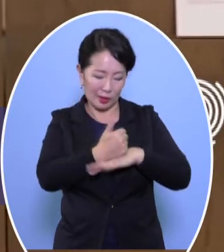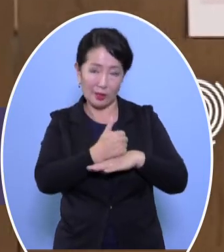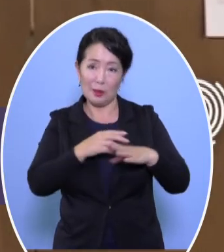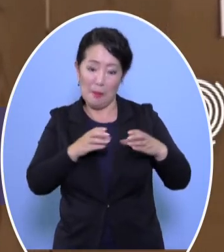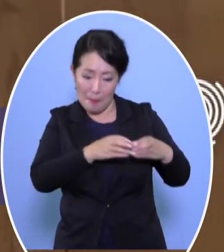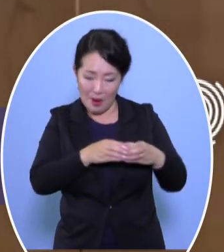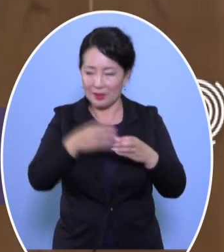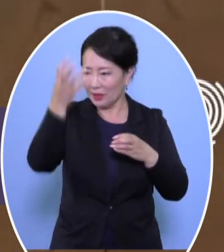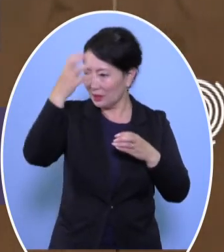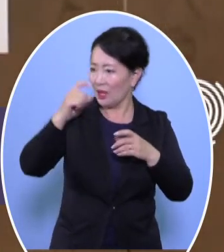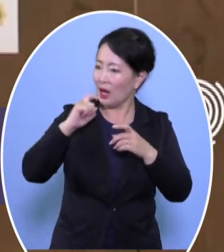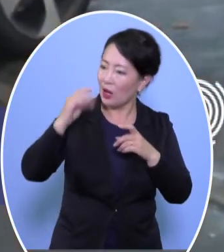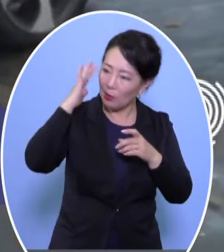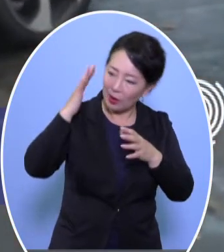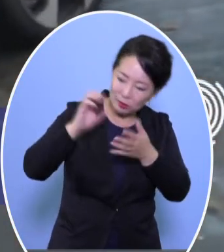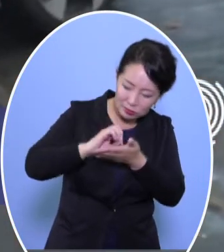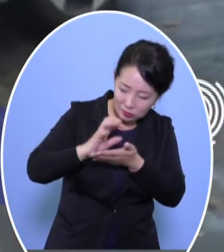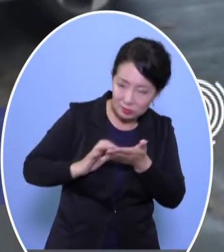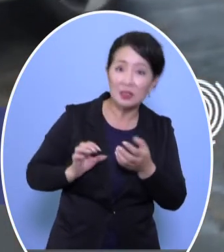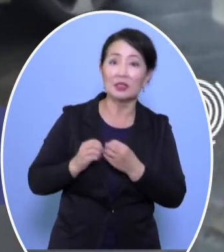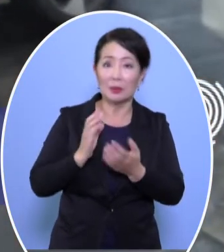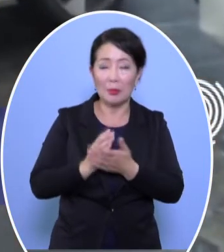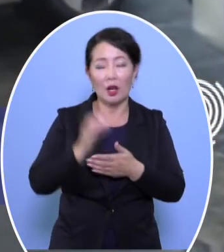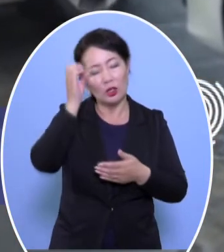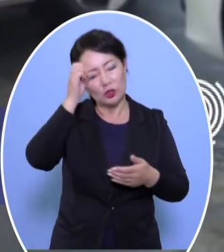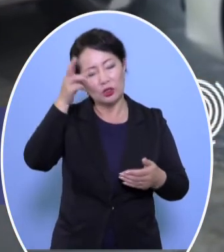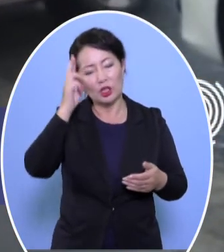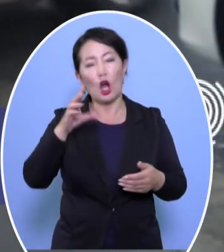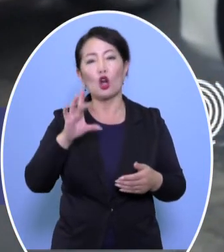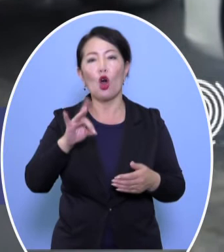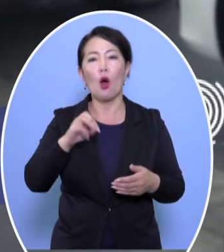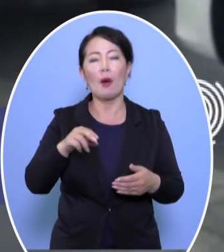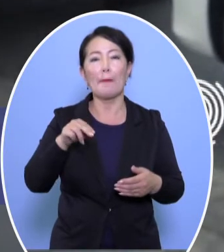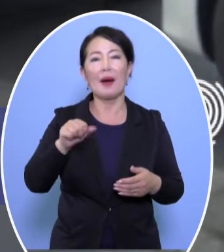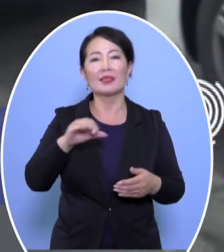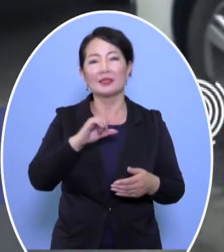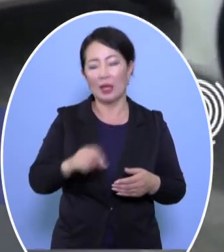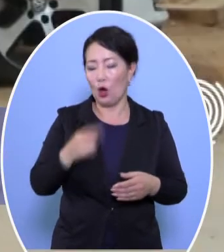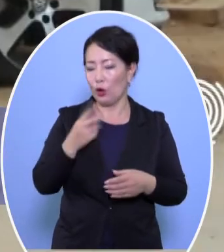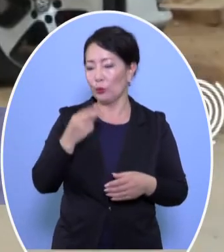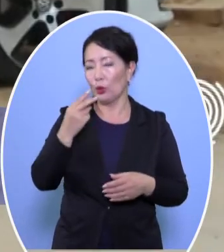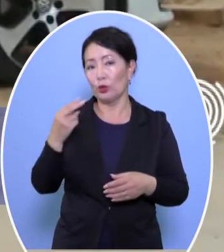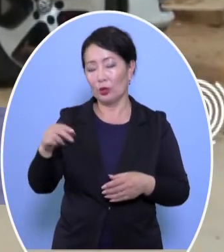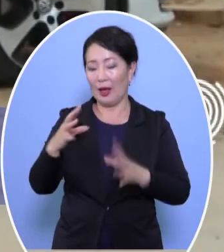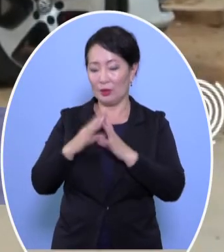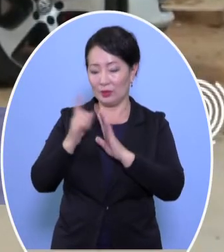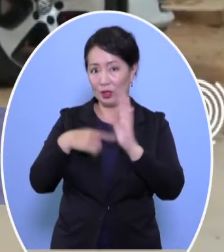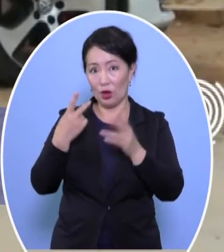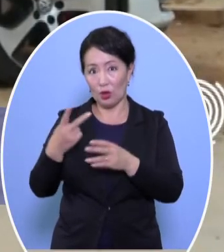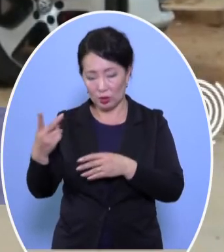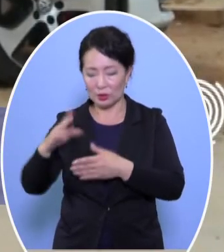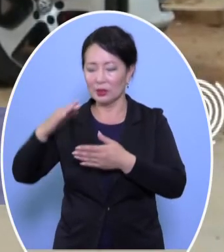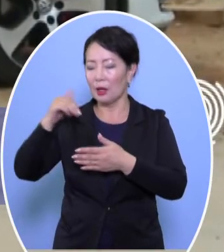хороодын баг засгийн газрын хариу арга хэмжээний төслийг боловсруулж байгаа бөгөөд ерөнхийлөгч Рамапоса 2022 оны 10-р сарын 22